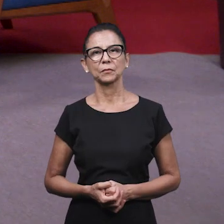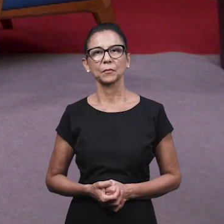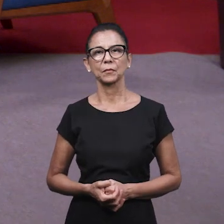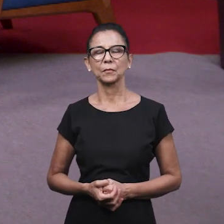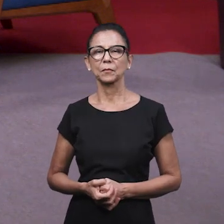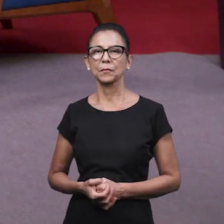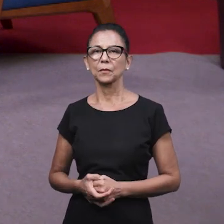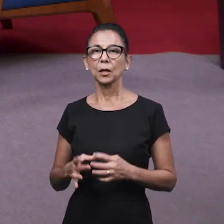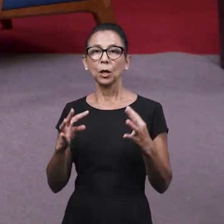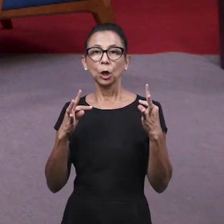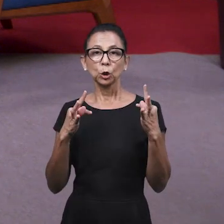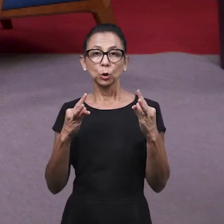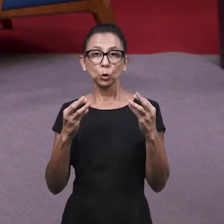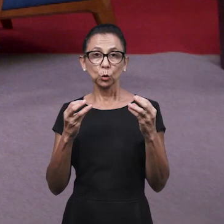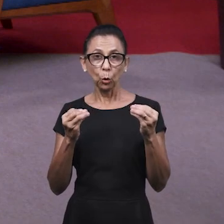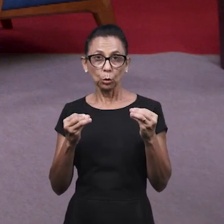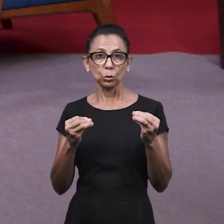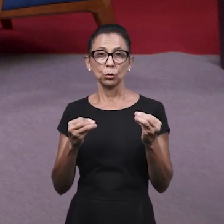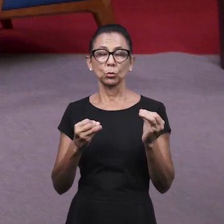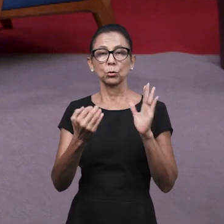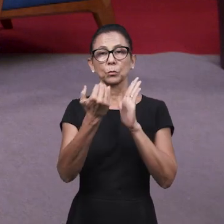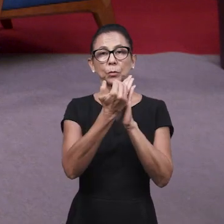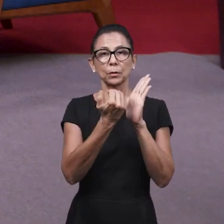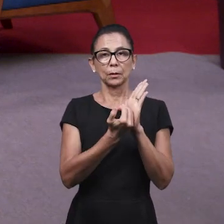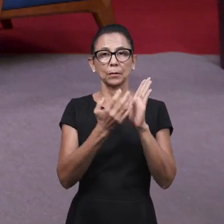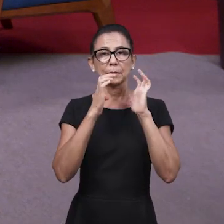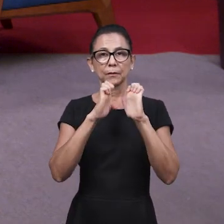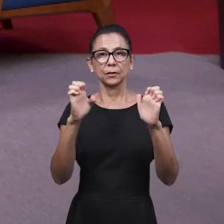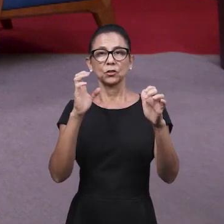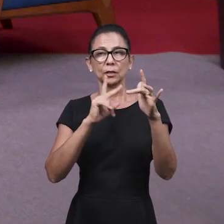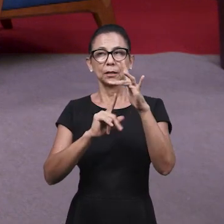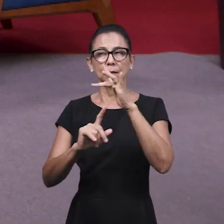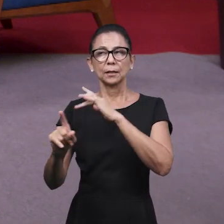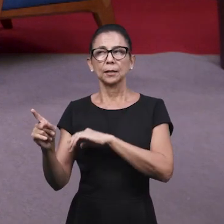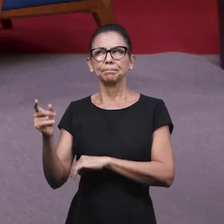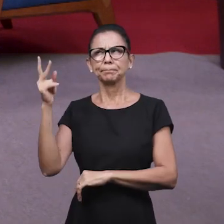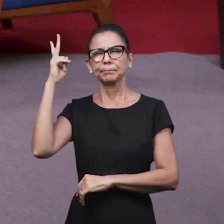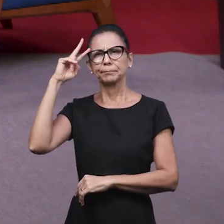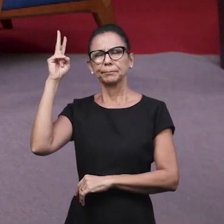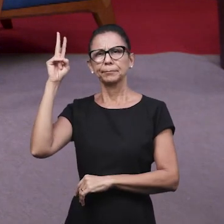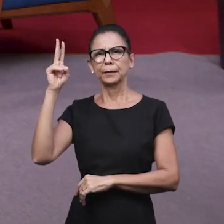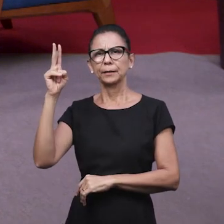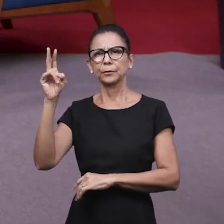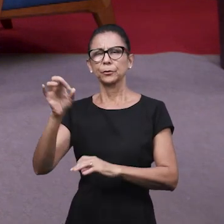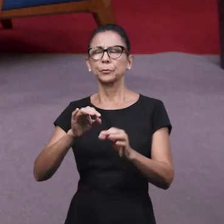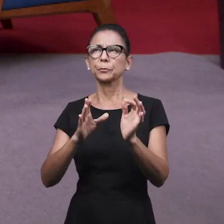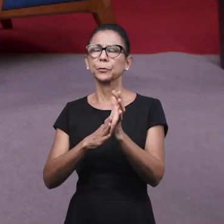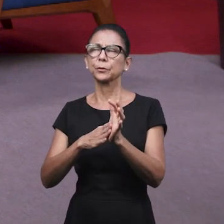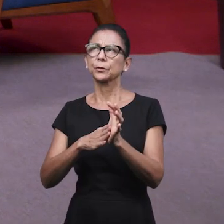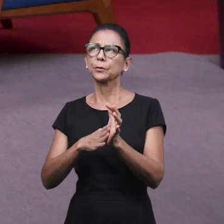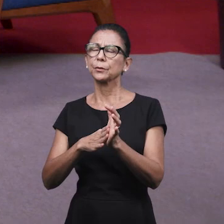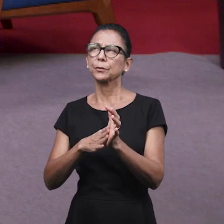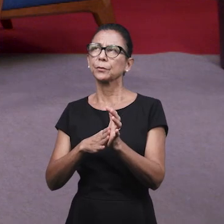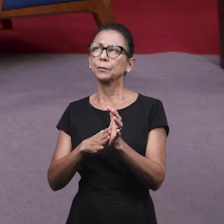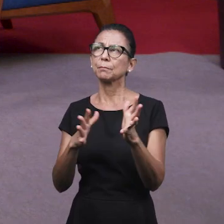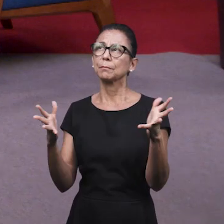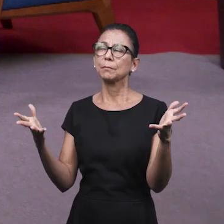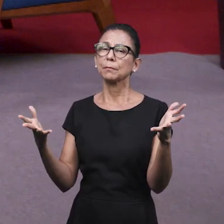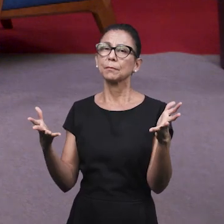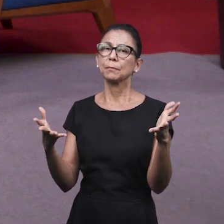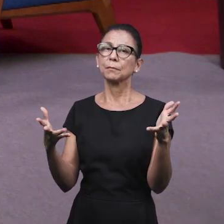Em todas as edições do programa Anunciando o Evangelho Eterno, Dans toutes les éditions de la programmation de l'Évangile éternel, nous nous